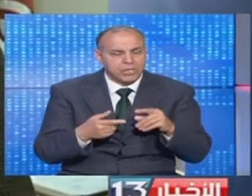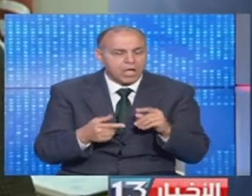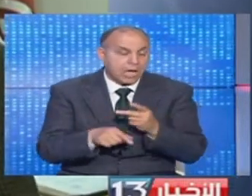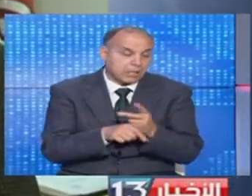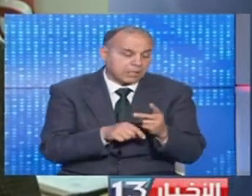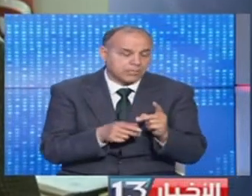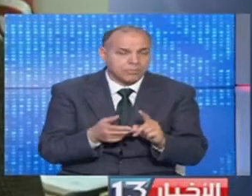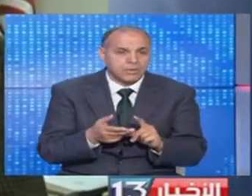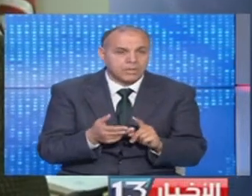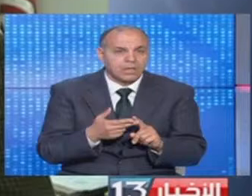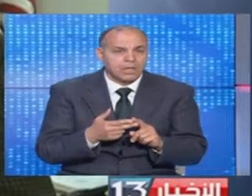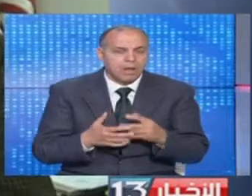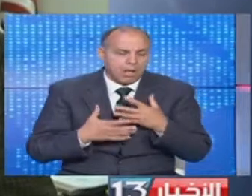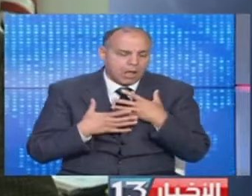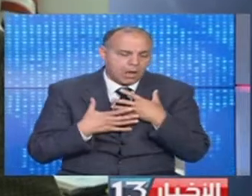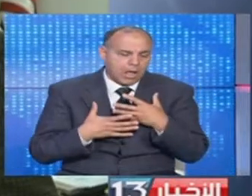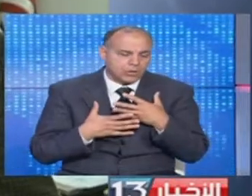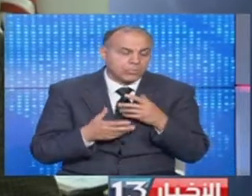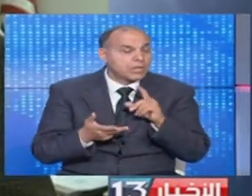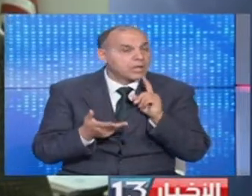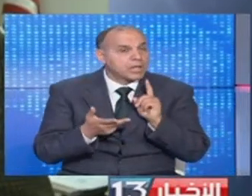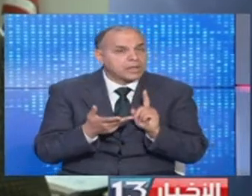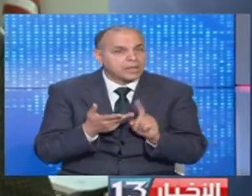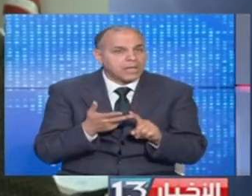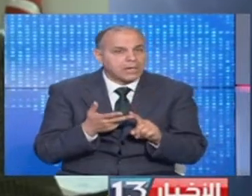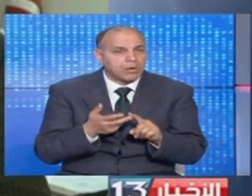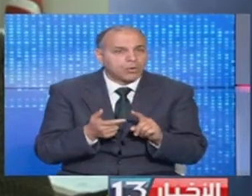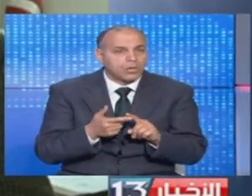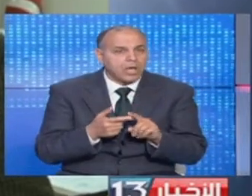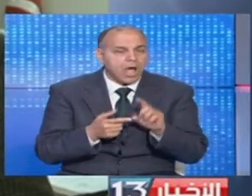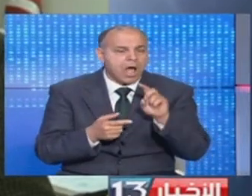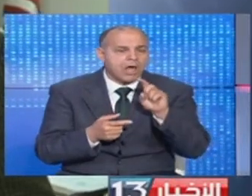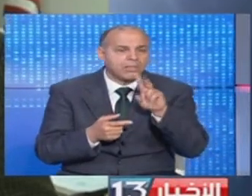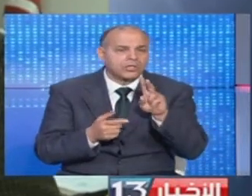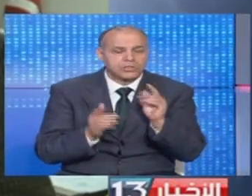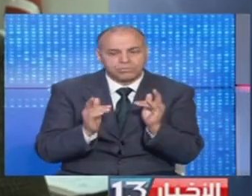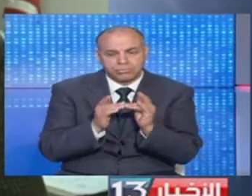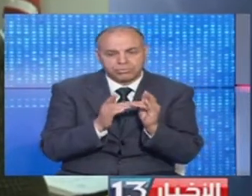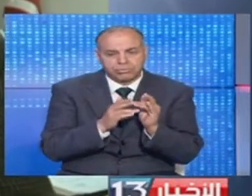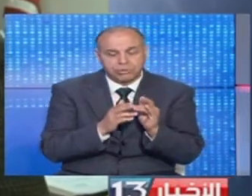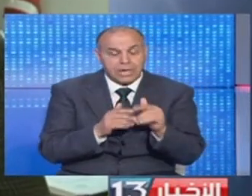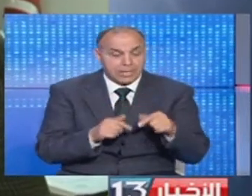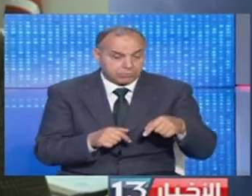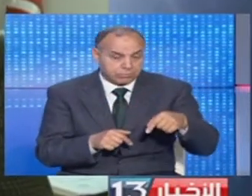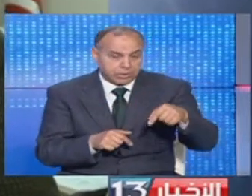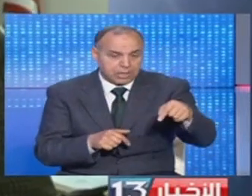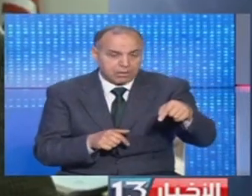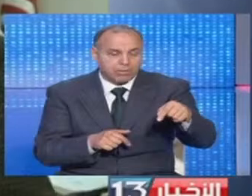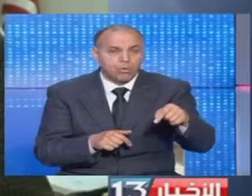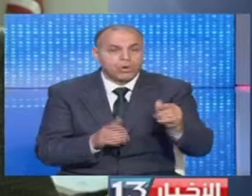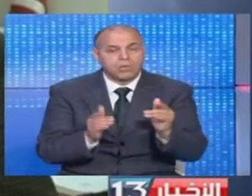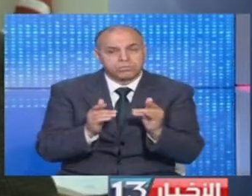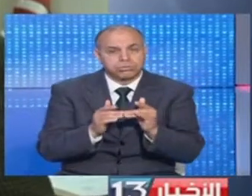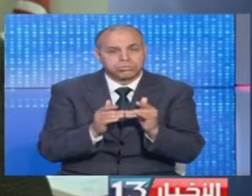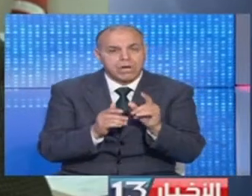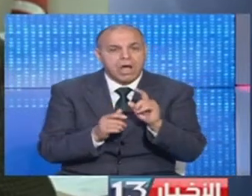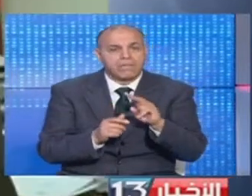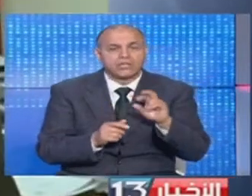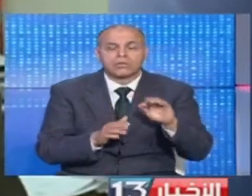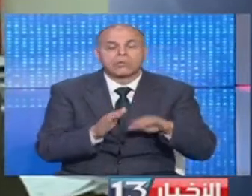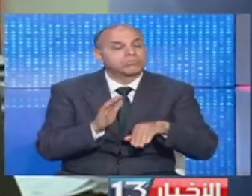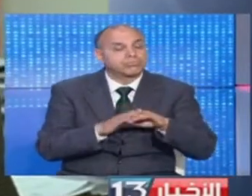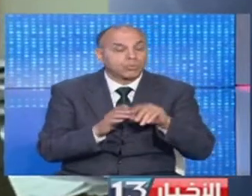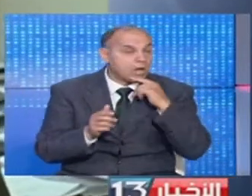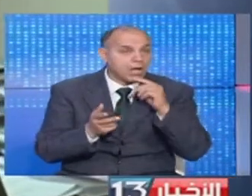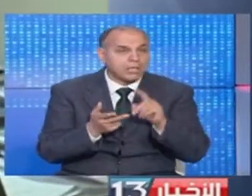يعني ال عاشت طالبان عاش سرير هذه الدين اشعر اثناشر